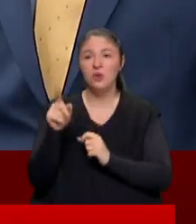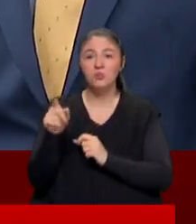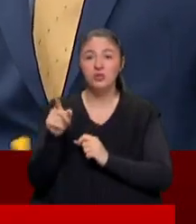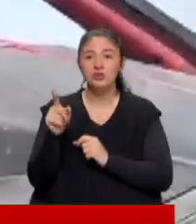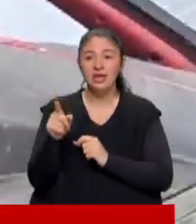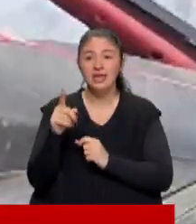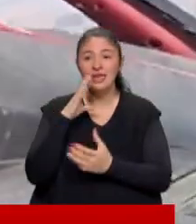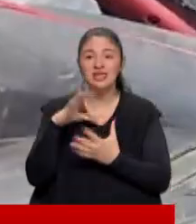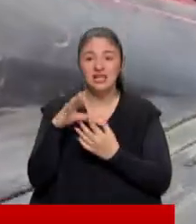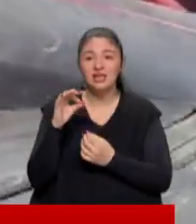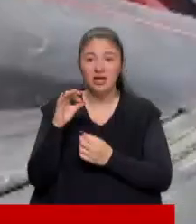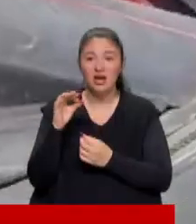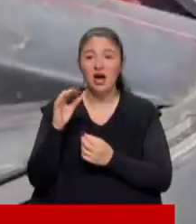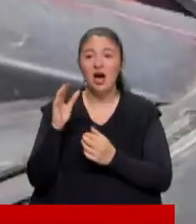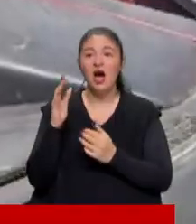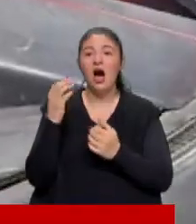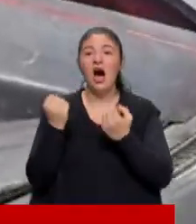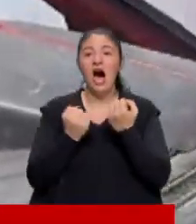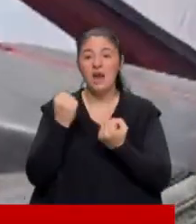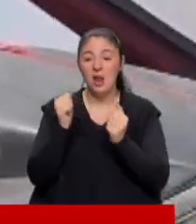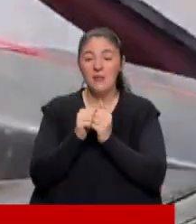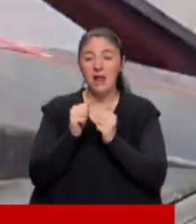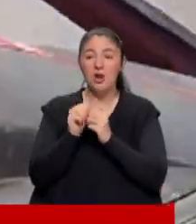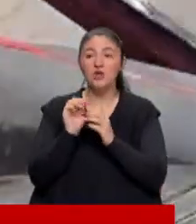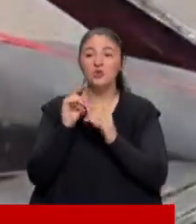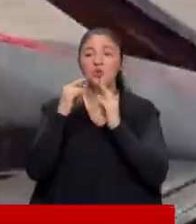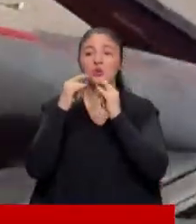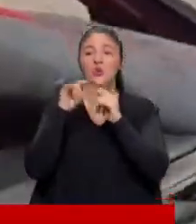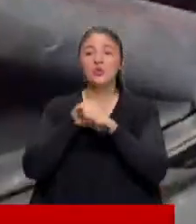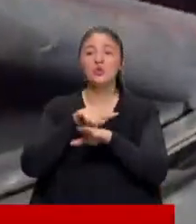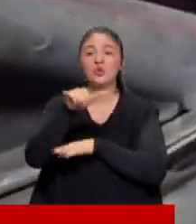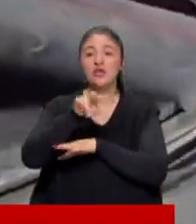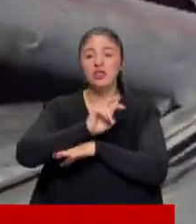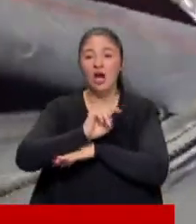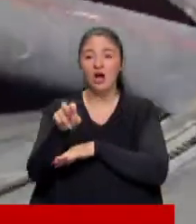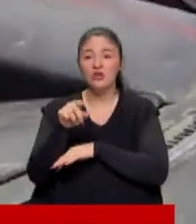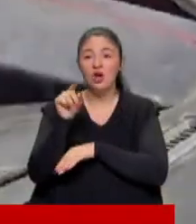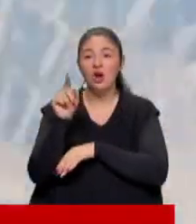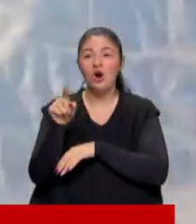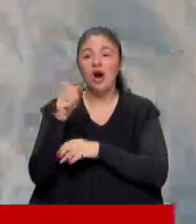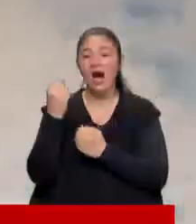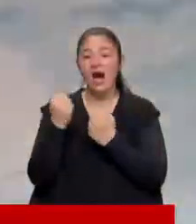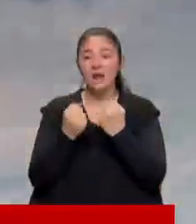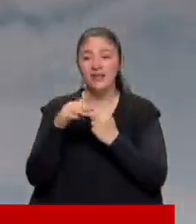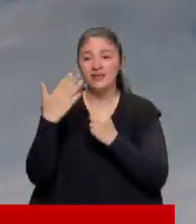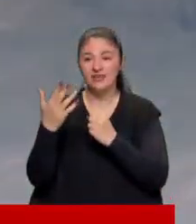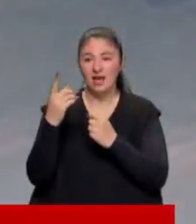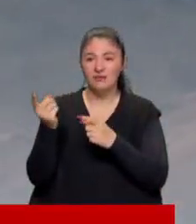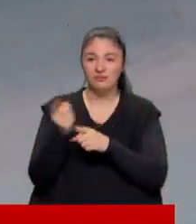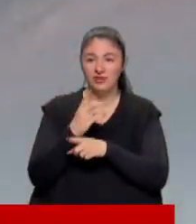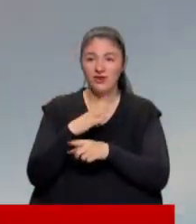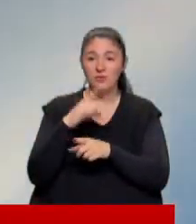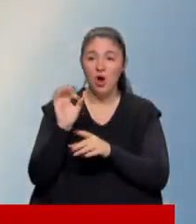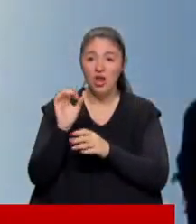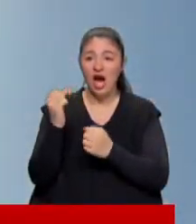buradaki kişiler arabayla uçaktan atlıyorlar. Böyle bir girişimde bulunmuşlar. Şimdi o arabanın diğer açılardan görüntüsünü de görüyoruz. İşte